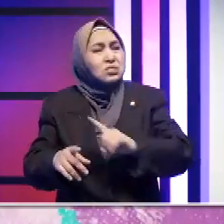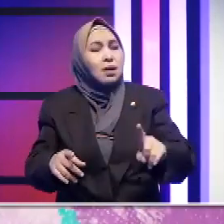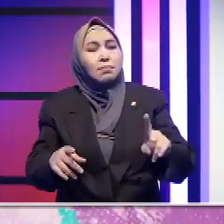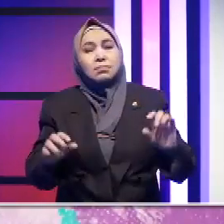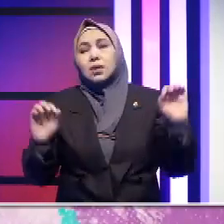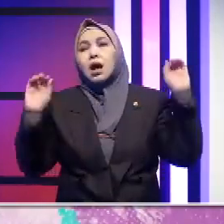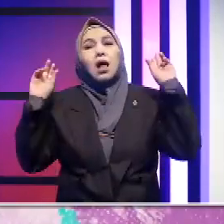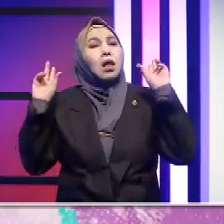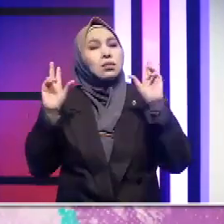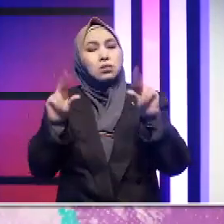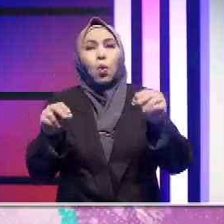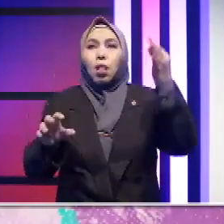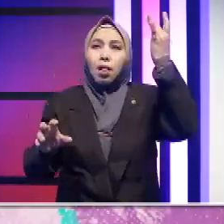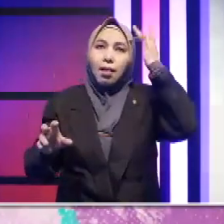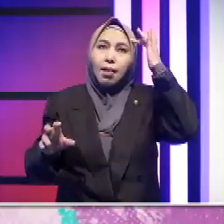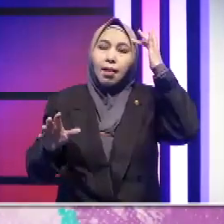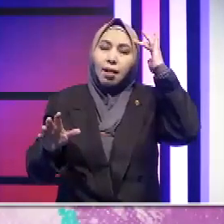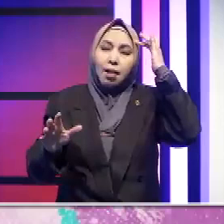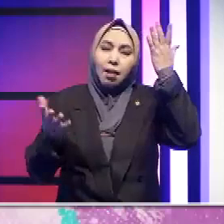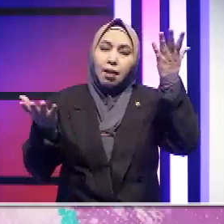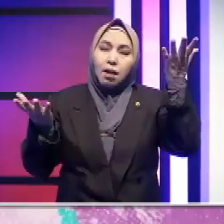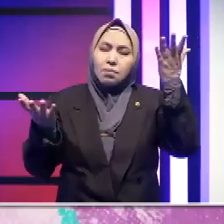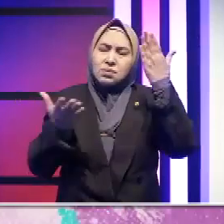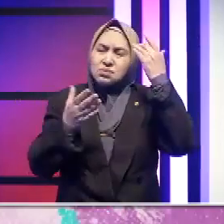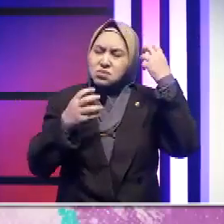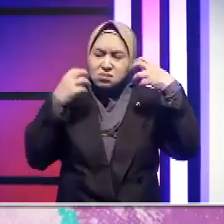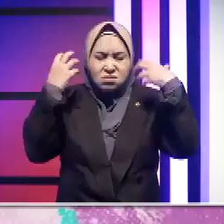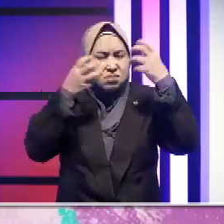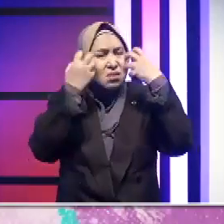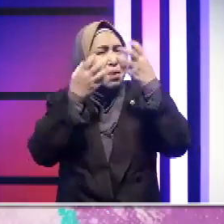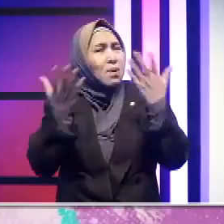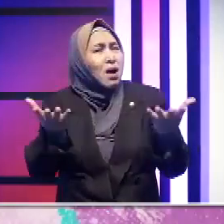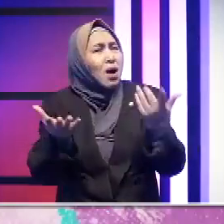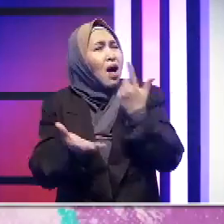ada jawaban jadi saya bingung Infocus wajib